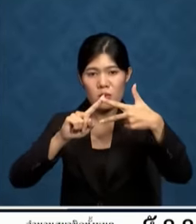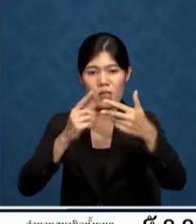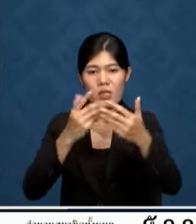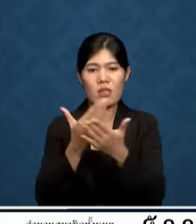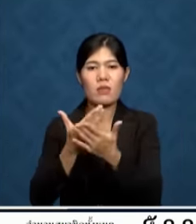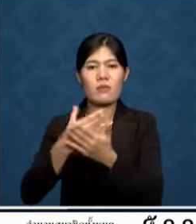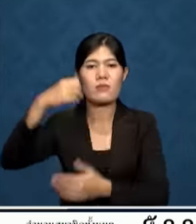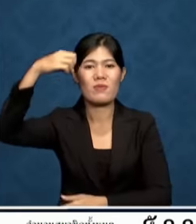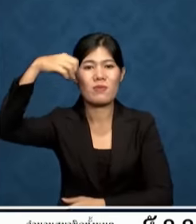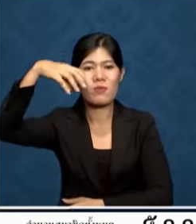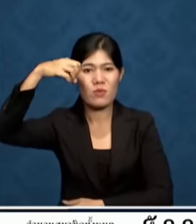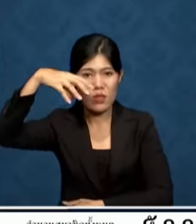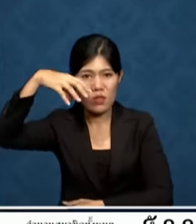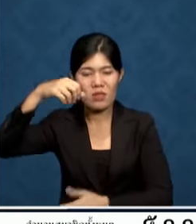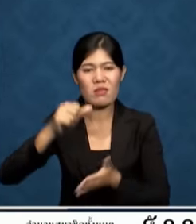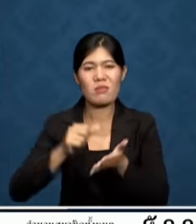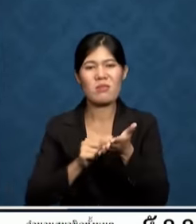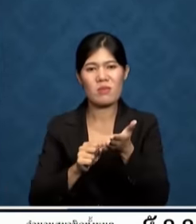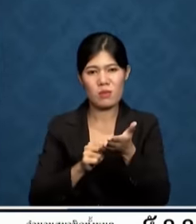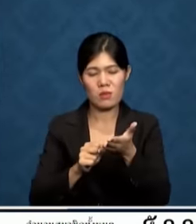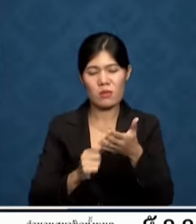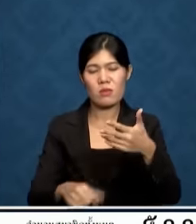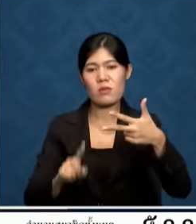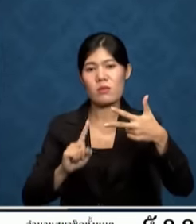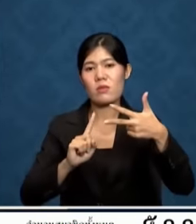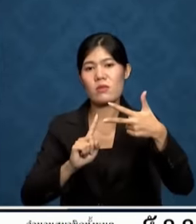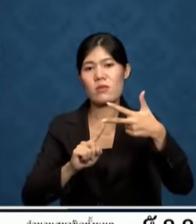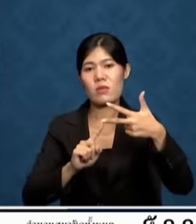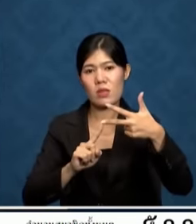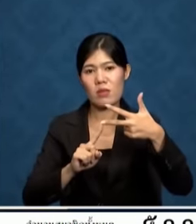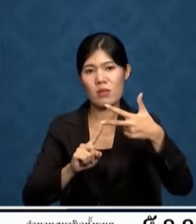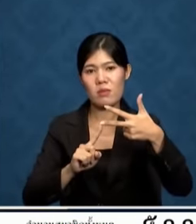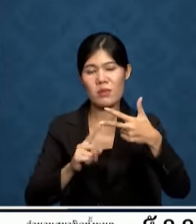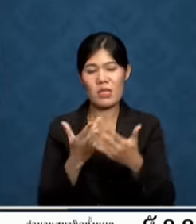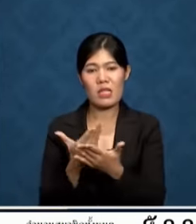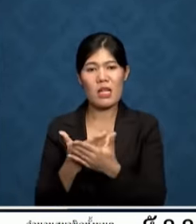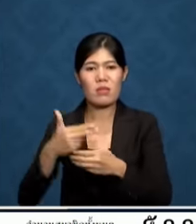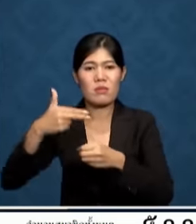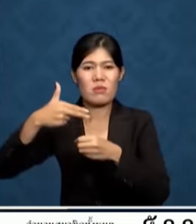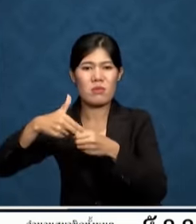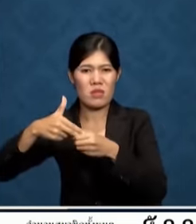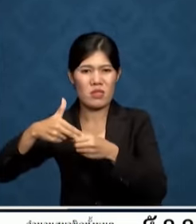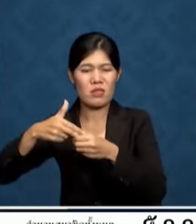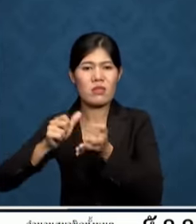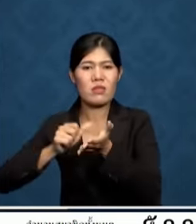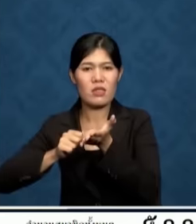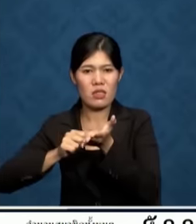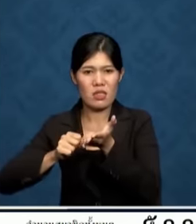ฟ้าแล้ว 3แก้ไขปัญหาเรื่องราคาน้ำมัน